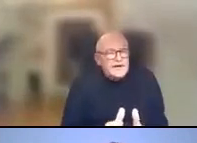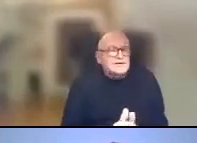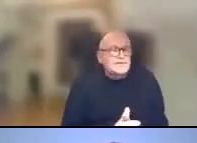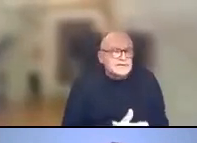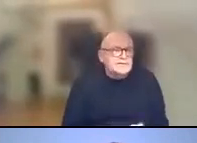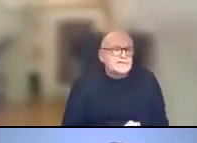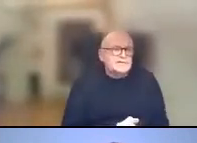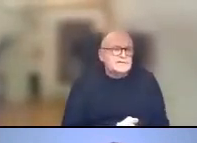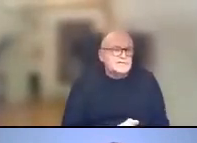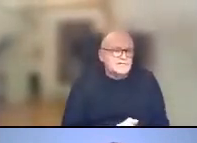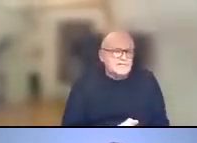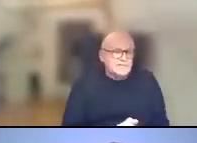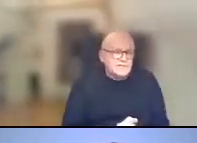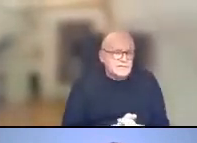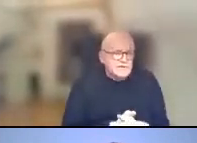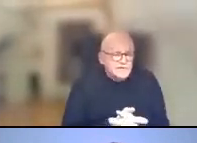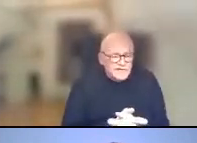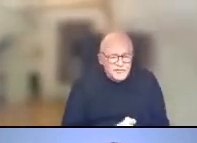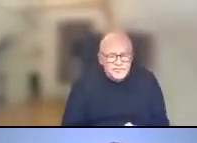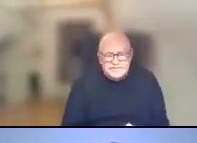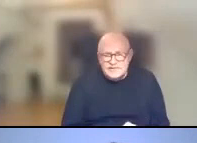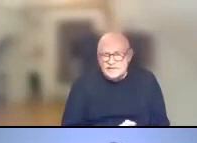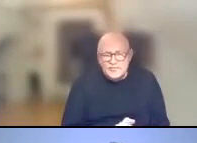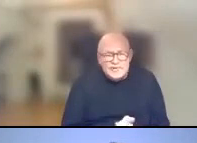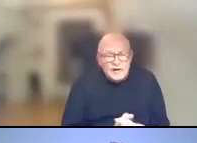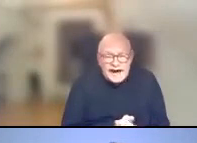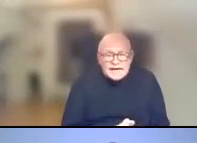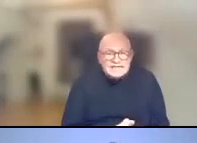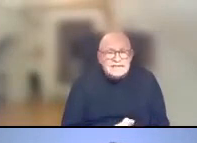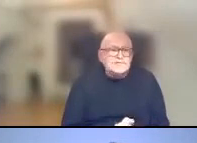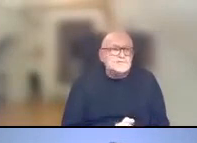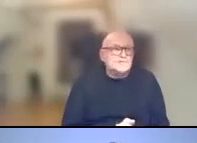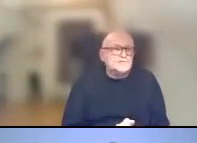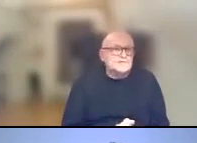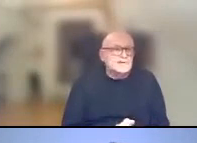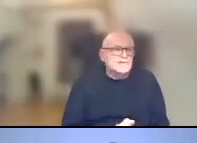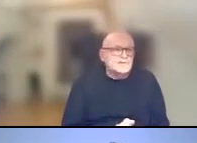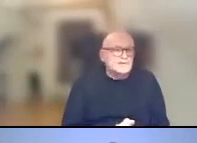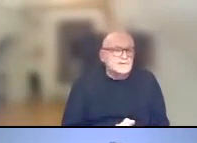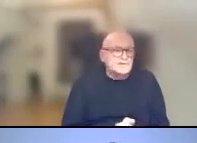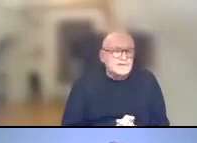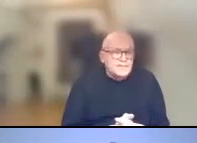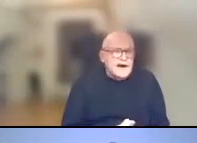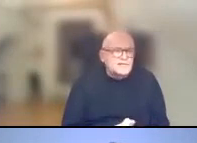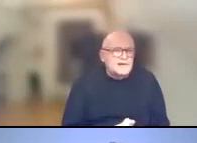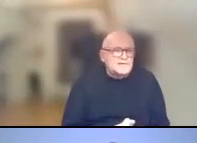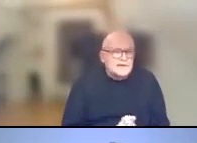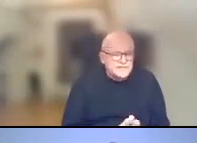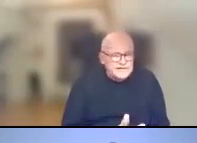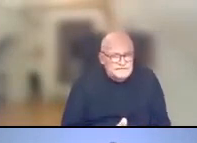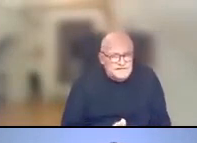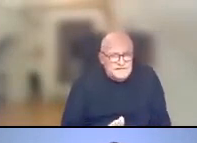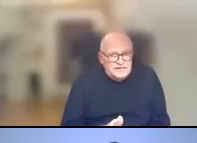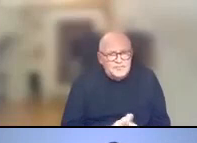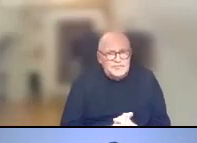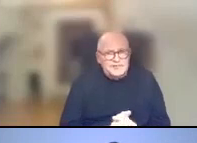vielleicht gerade beklemmende Themen, verunsichernde und auch angstauslösende Themen bearbeitet werden.